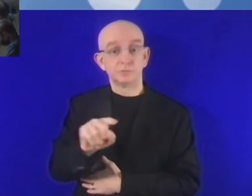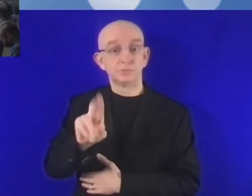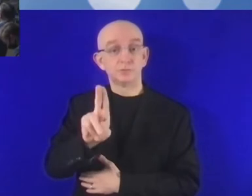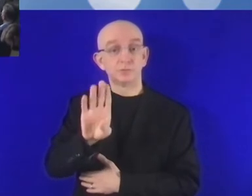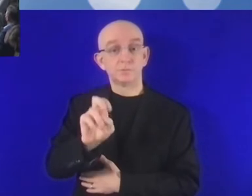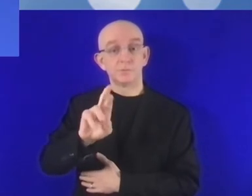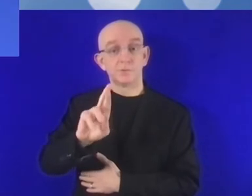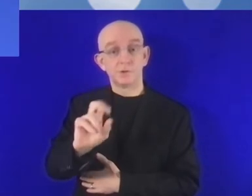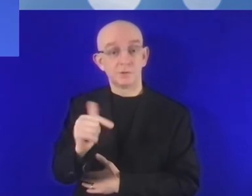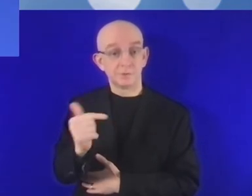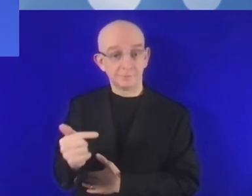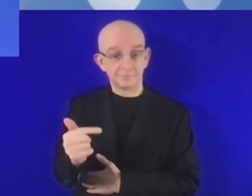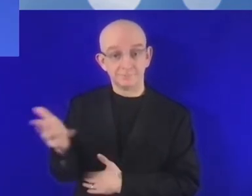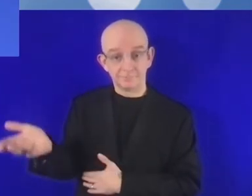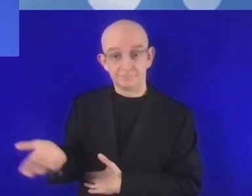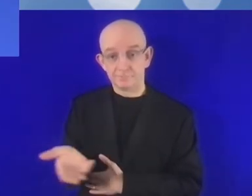جمهورية بولندا للمنتدى.